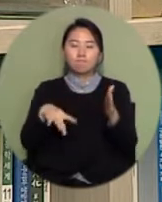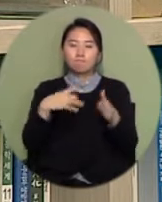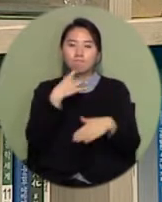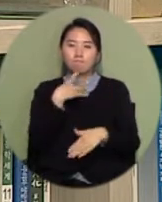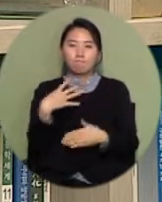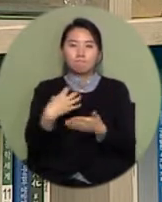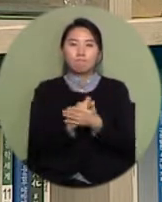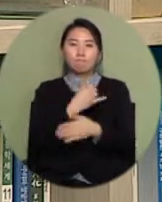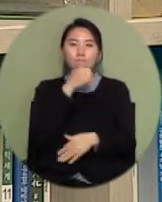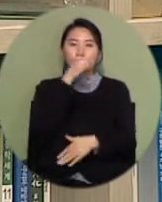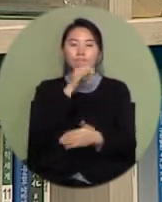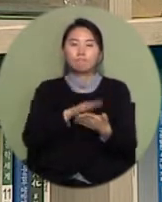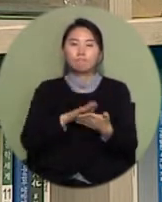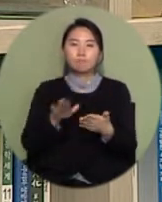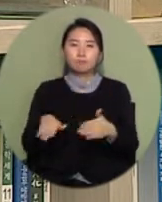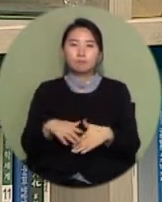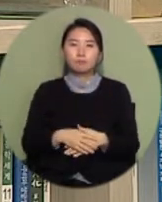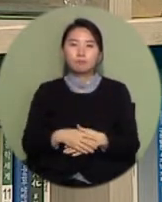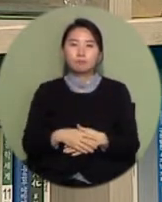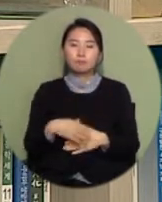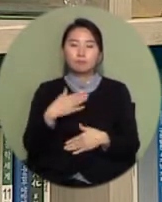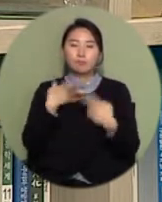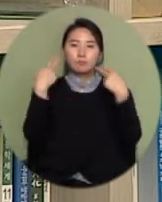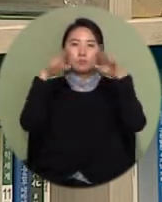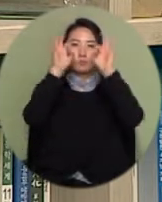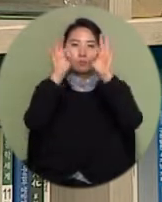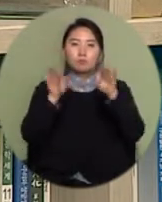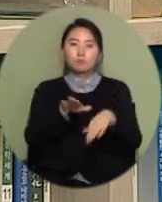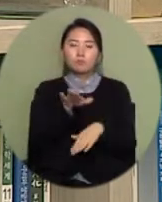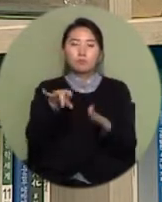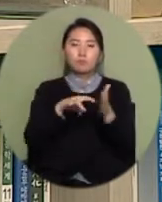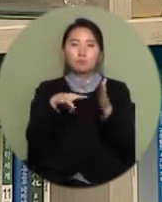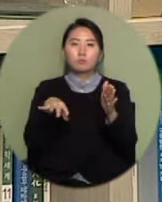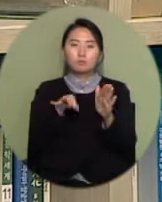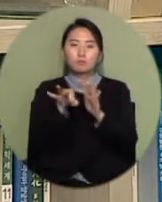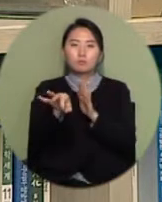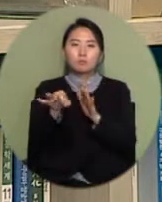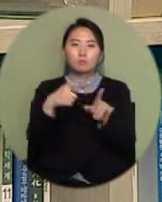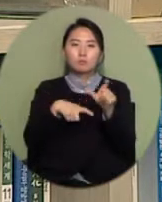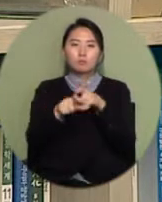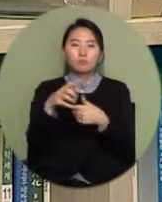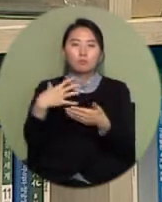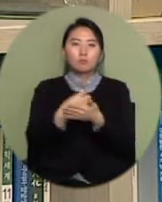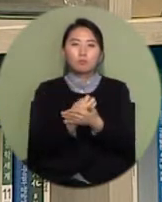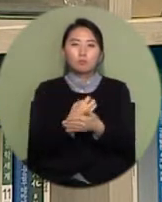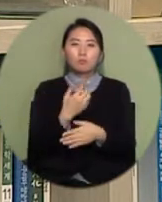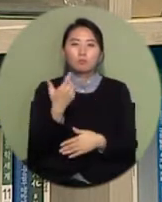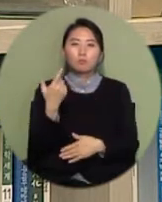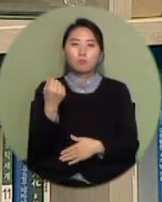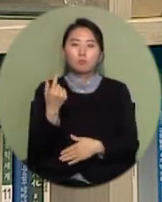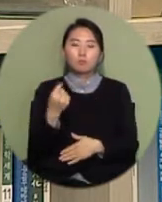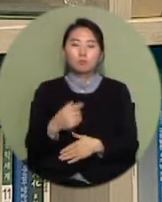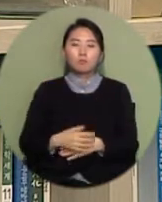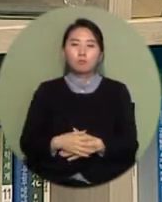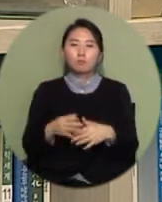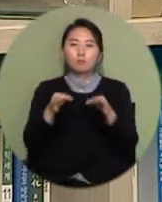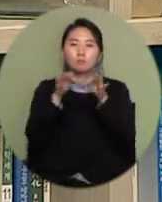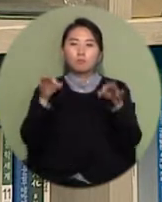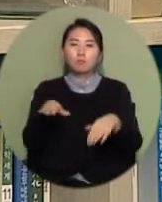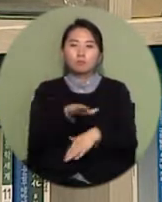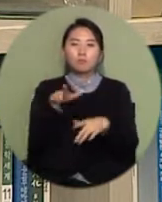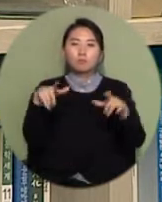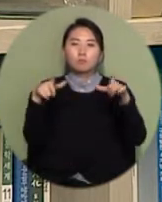가지고 겠다 제가 돌아봤을 때 우리가 낸 세금 보다 조금 더 가지고 온 것 같습니다 그동안 우리